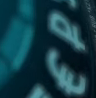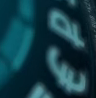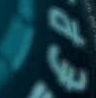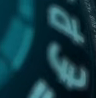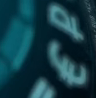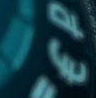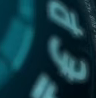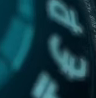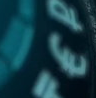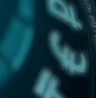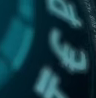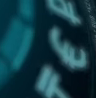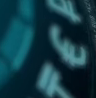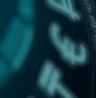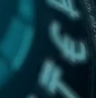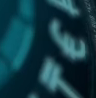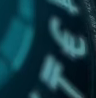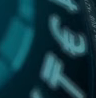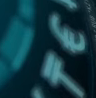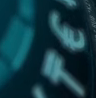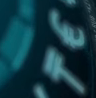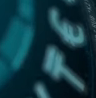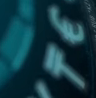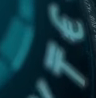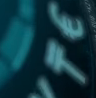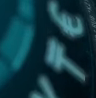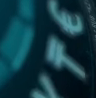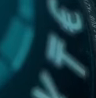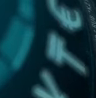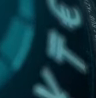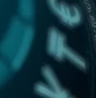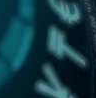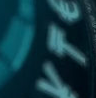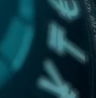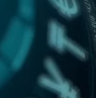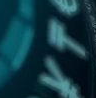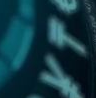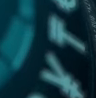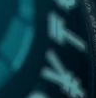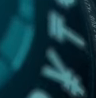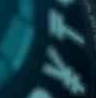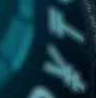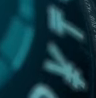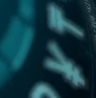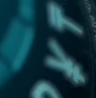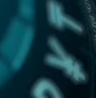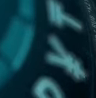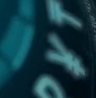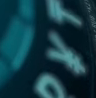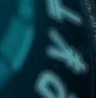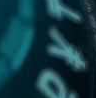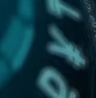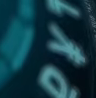Ресей рублі 6 теңге 9 тиын. Қытай юаня 55 теңге 35 тиын.